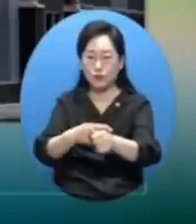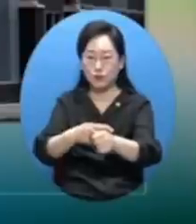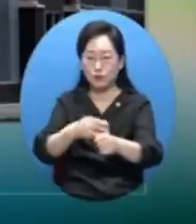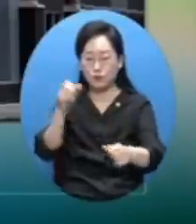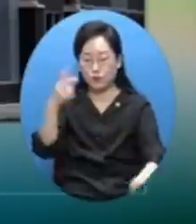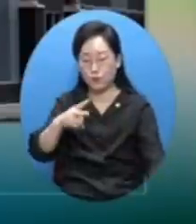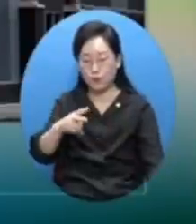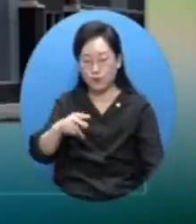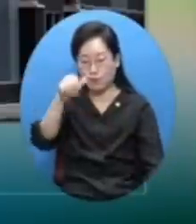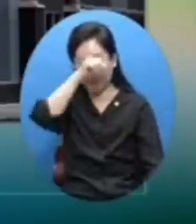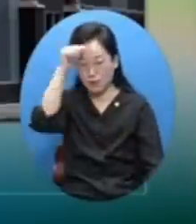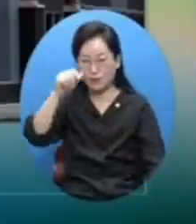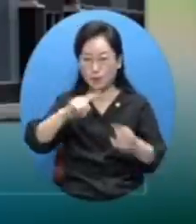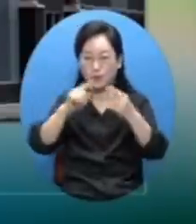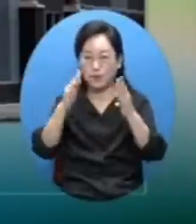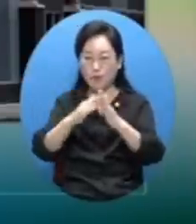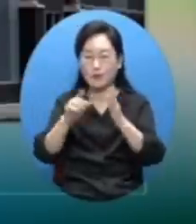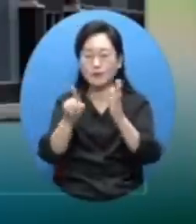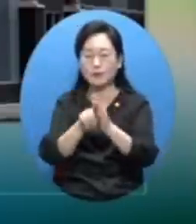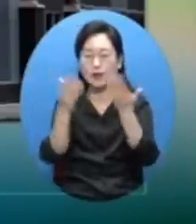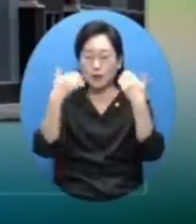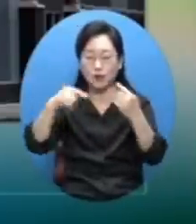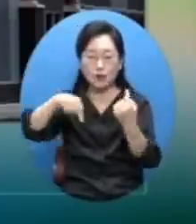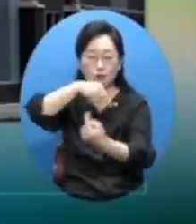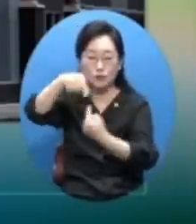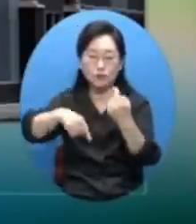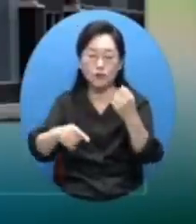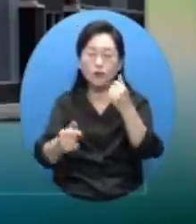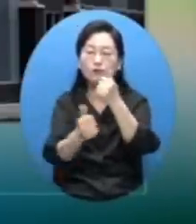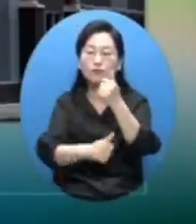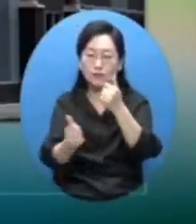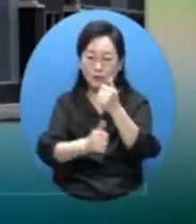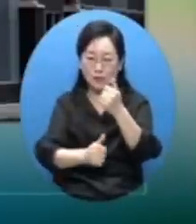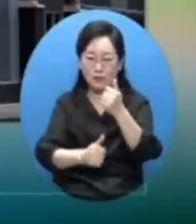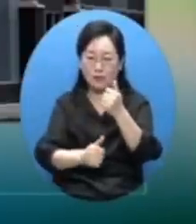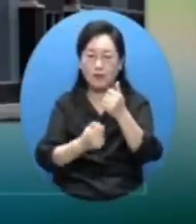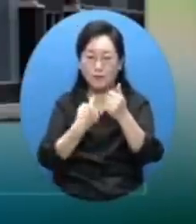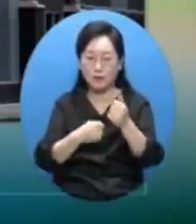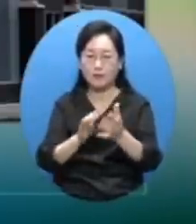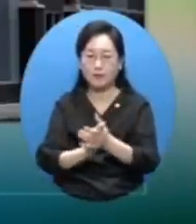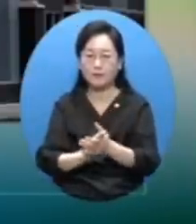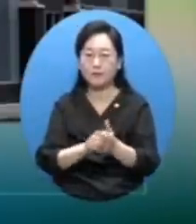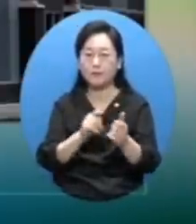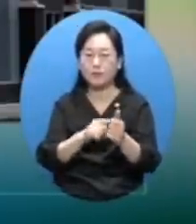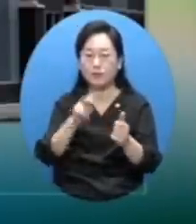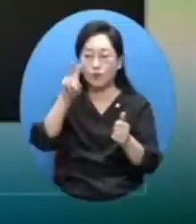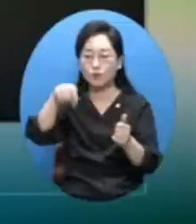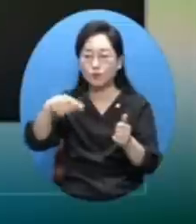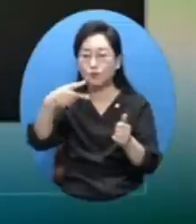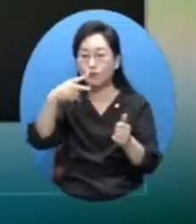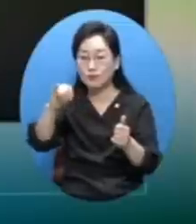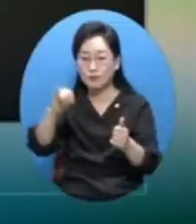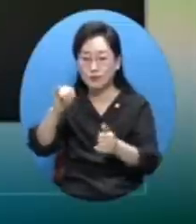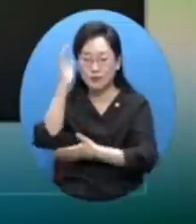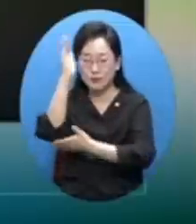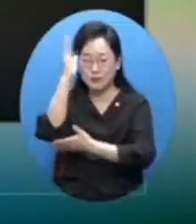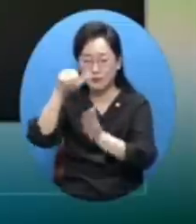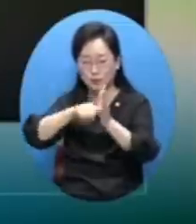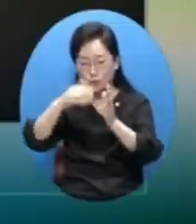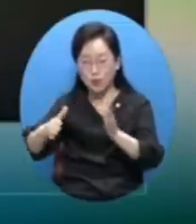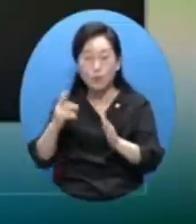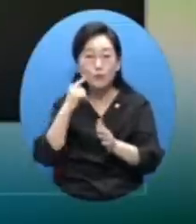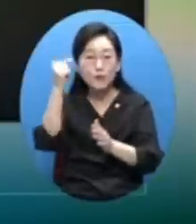신학교 이사 및 운영위원으로서 섬기던 주님의 귀한 일꾼이었습니다 또 무디부붕사를 도와서 무디